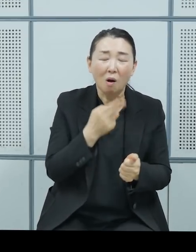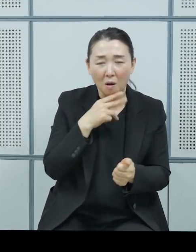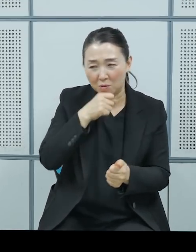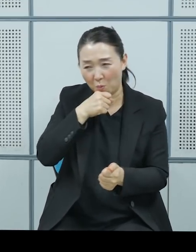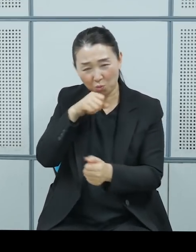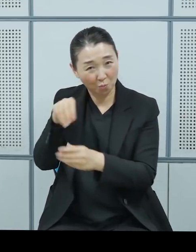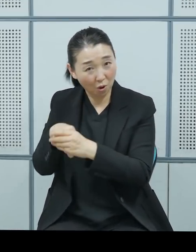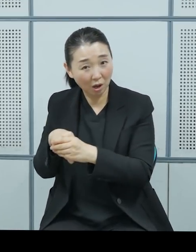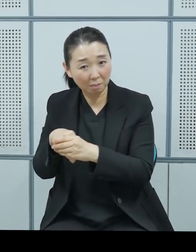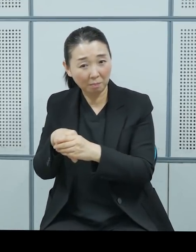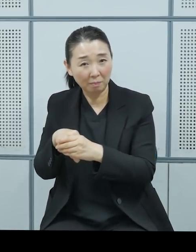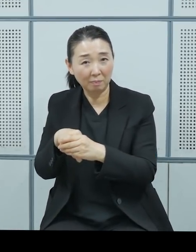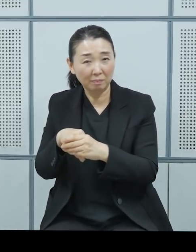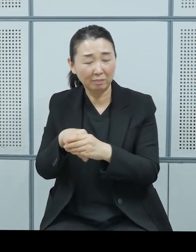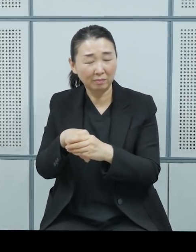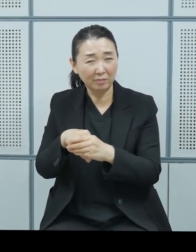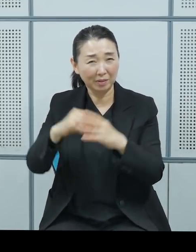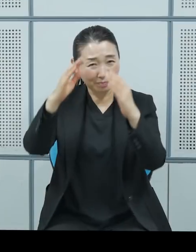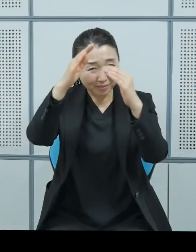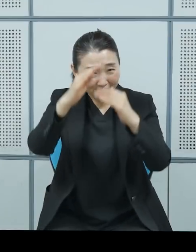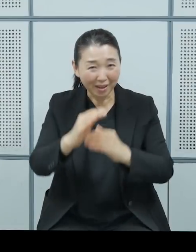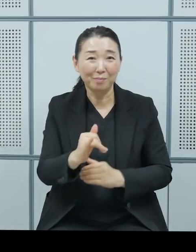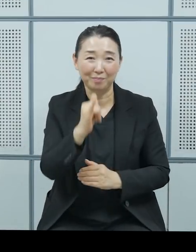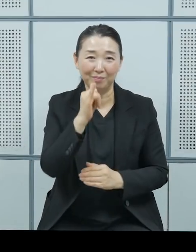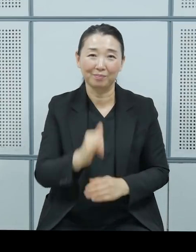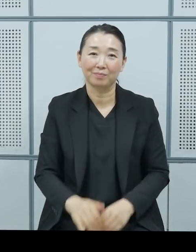염소에 속하는 거 쭉 보여주면서